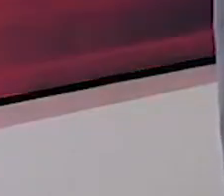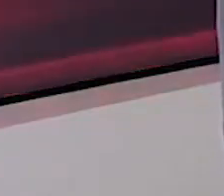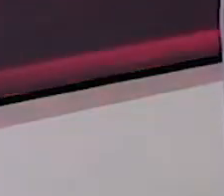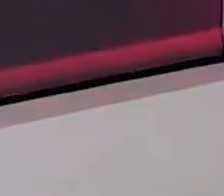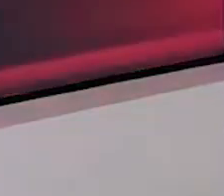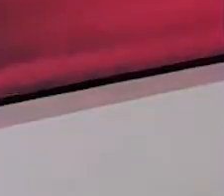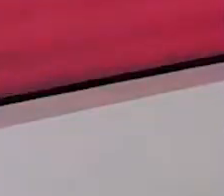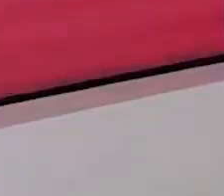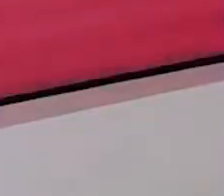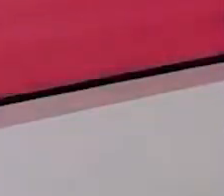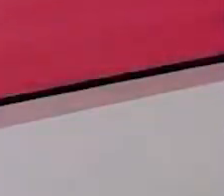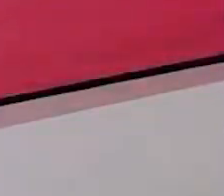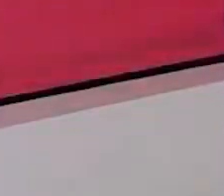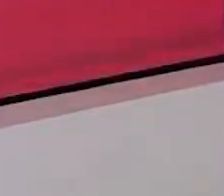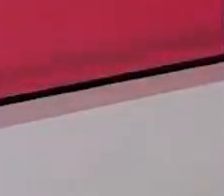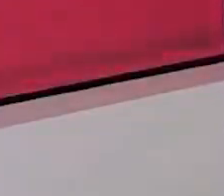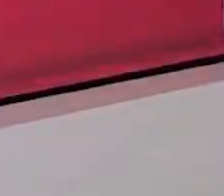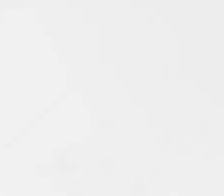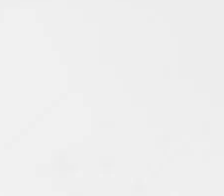www.gmanews.tv